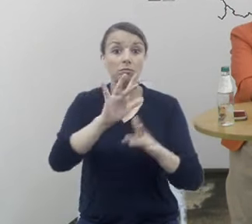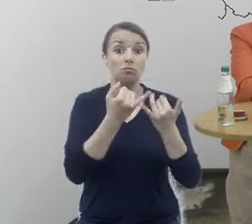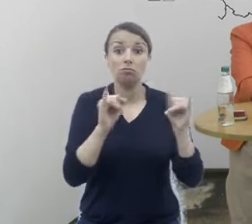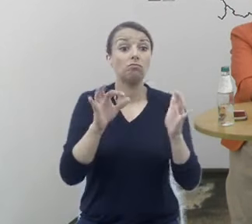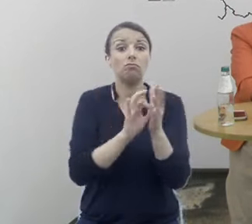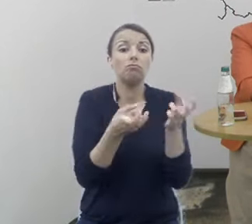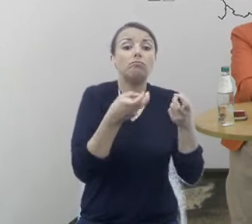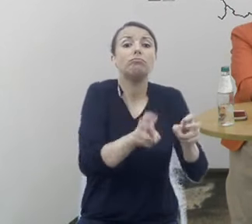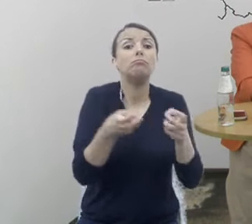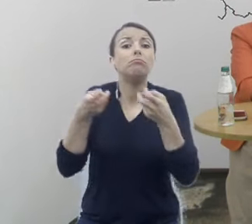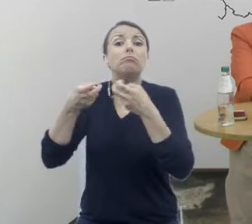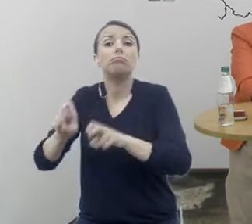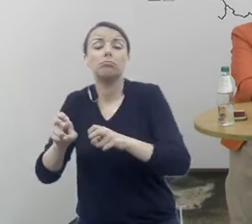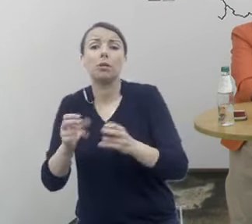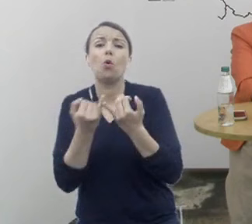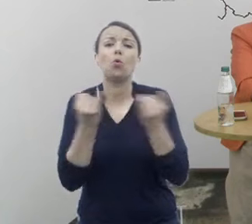milicje doraźne,